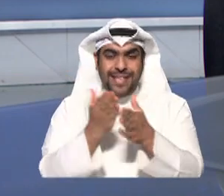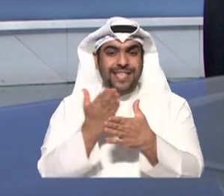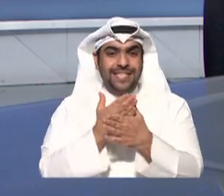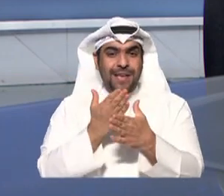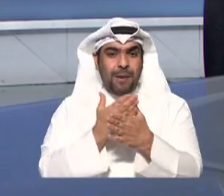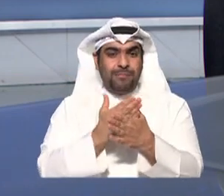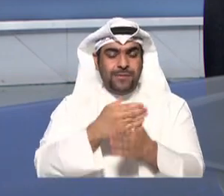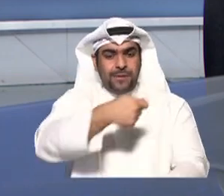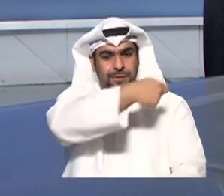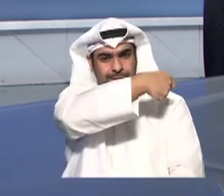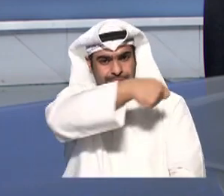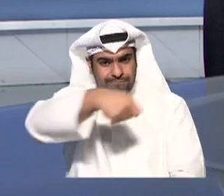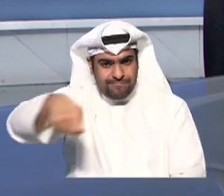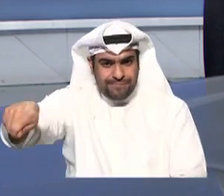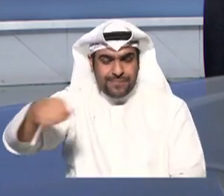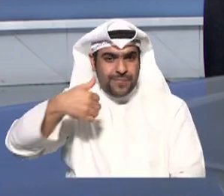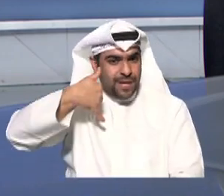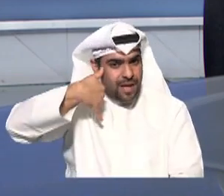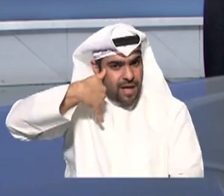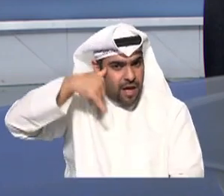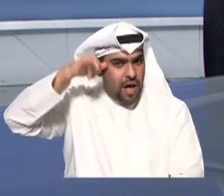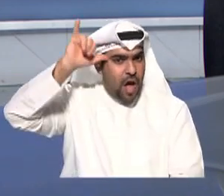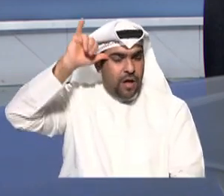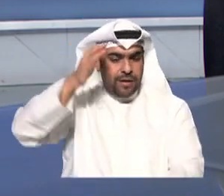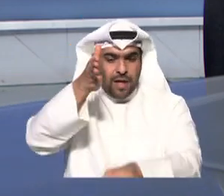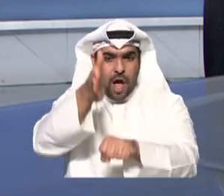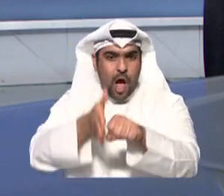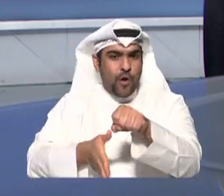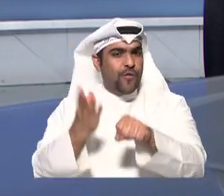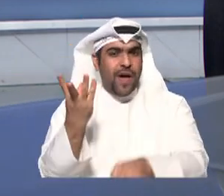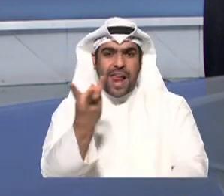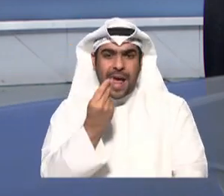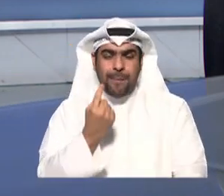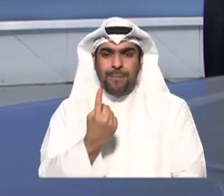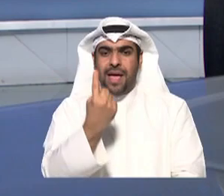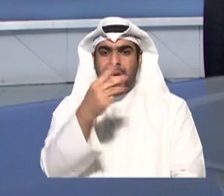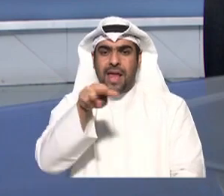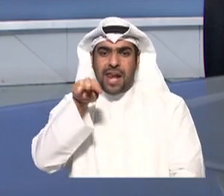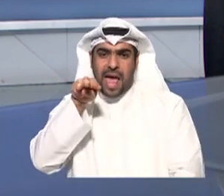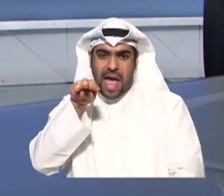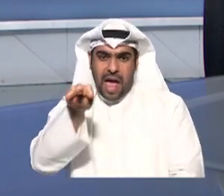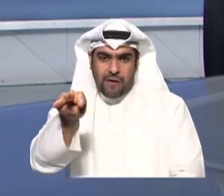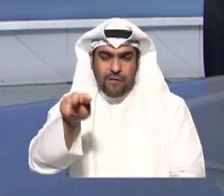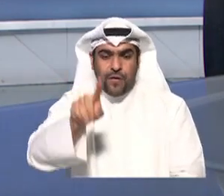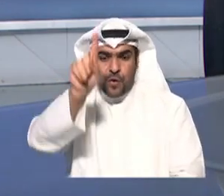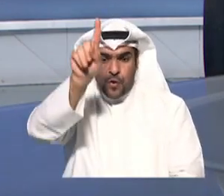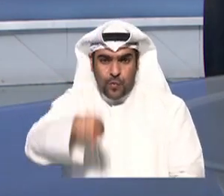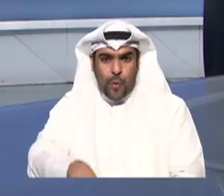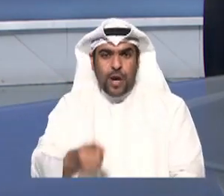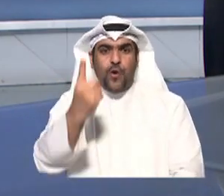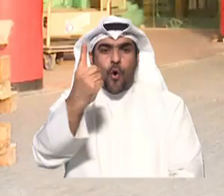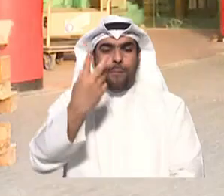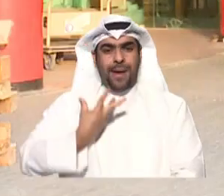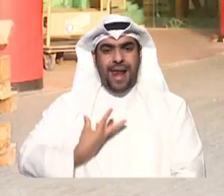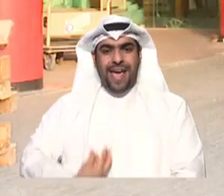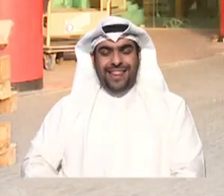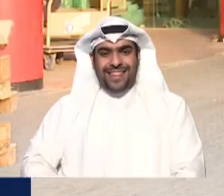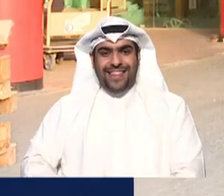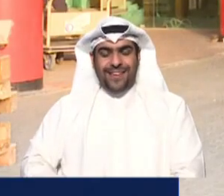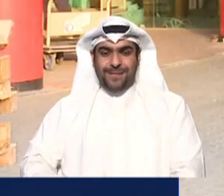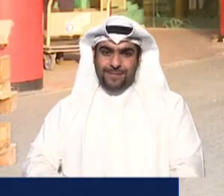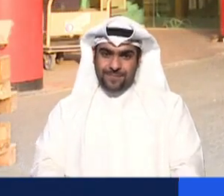المتضررة عبر توزيع أكثر من 1000 أضحية في أول أيام عيد الأضحى المبارك.